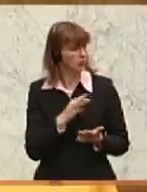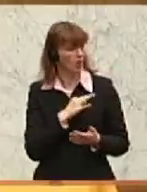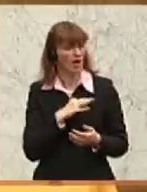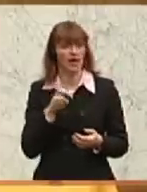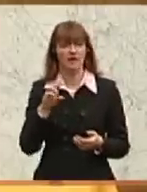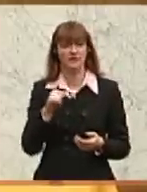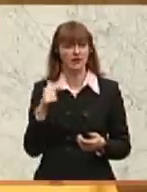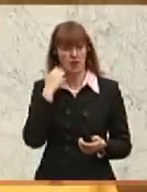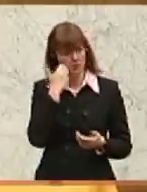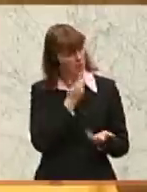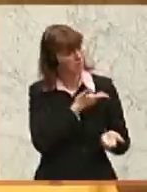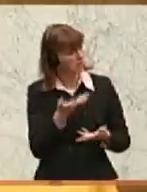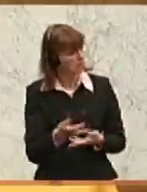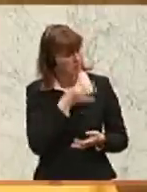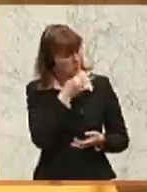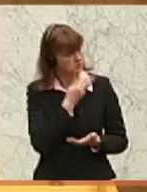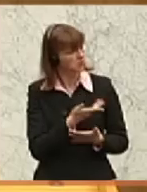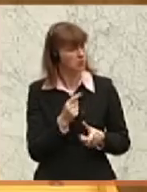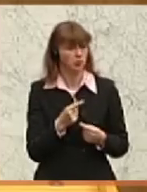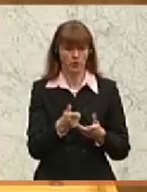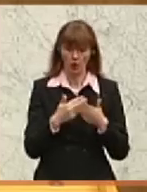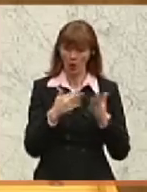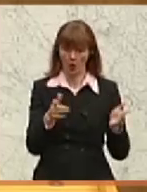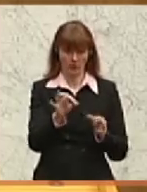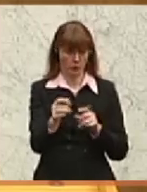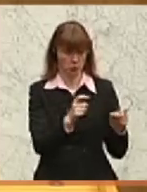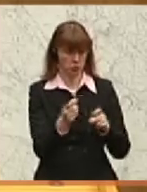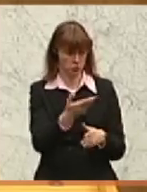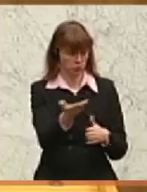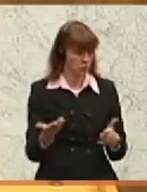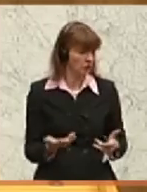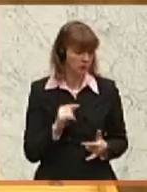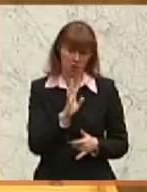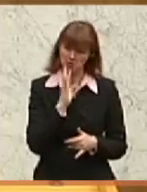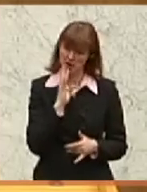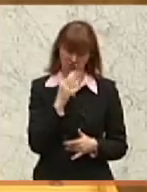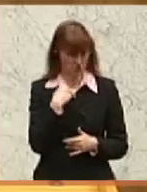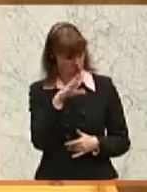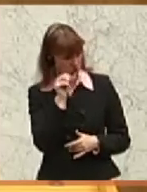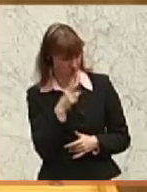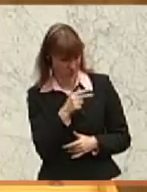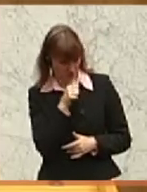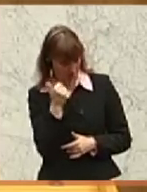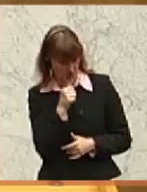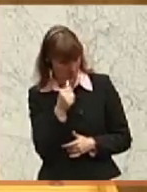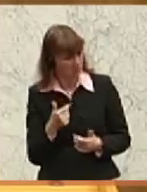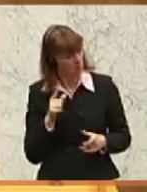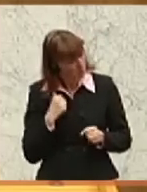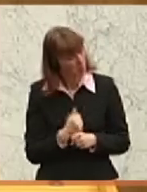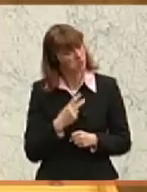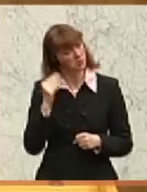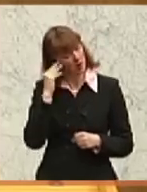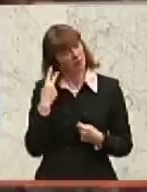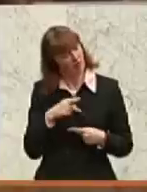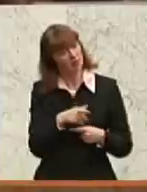Ich meine, ganz so glaubwürdig, dass Sie offen sind für Diskussionen, war Ihre Rede jetzt nicht, aber ich will es weiter glauben und deswegen werden wir auch diese